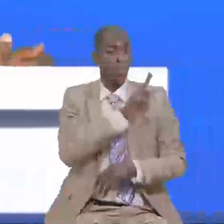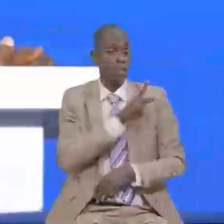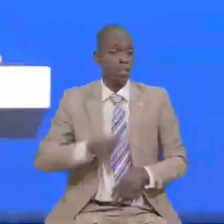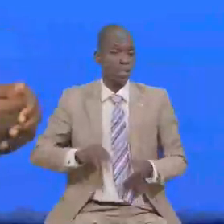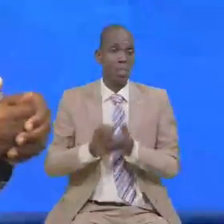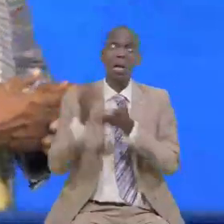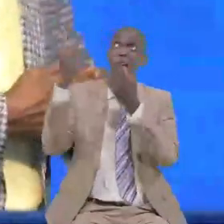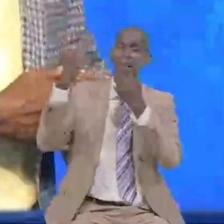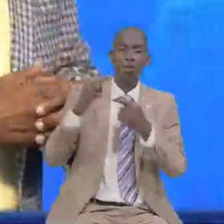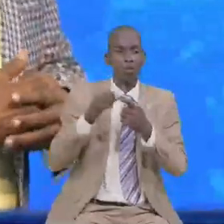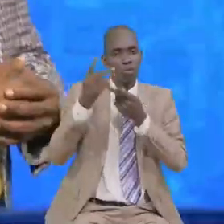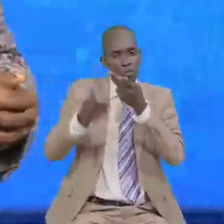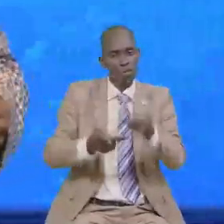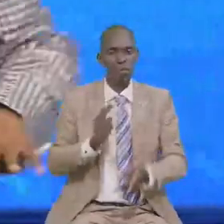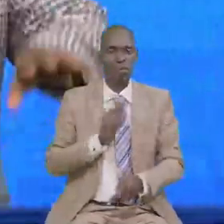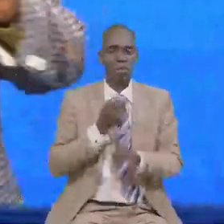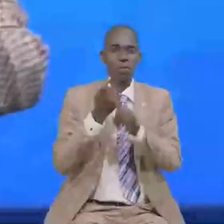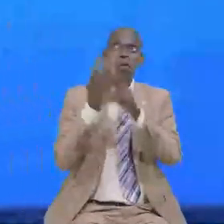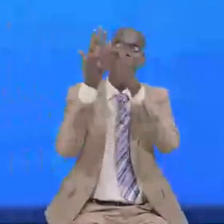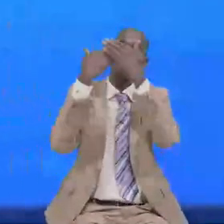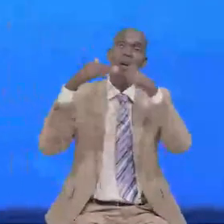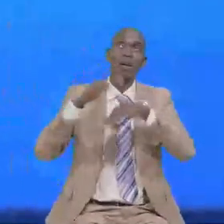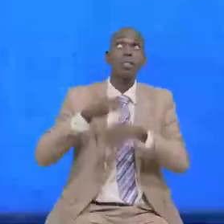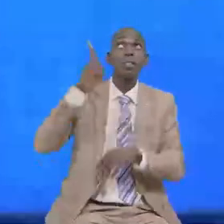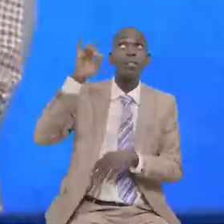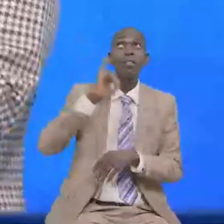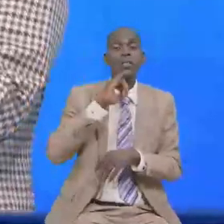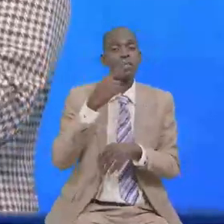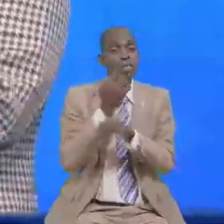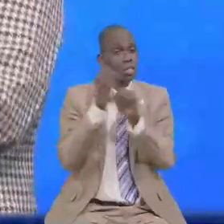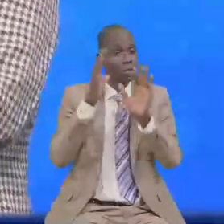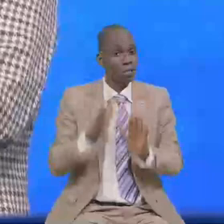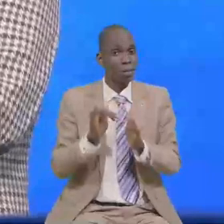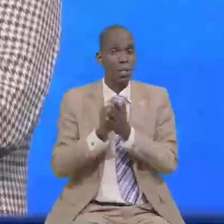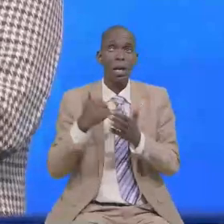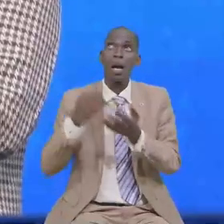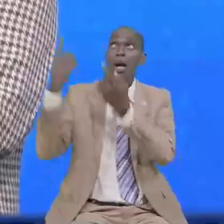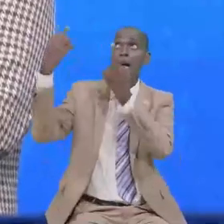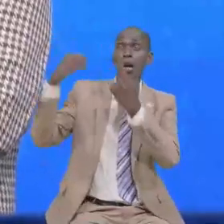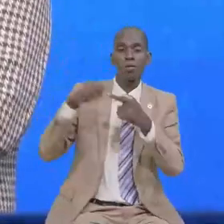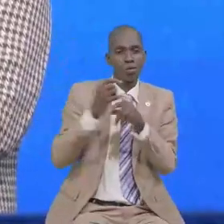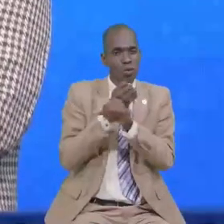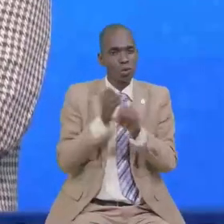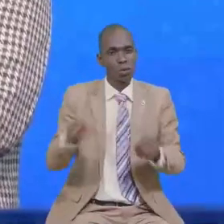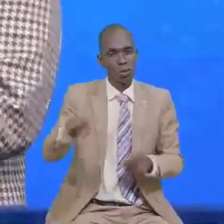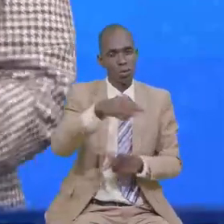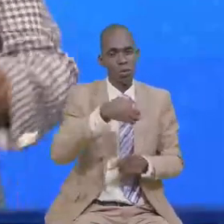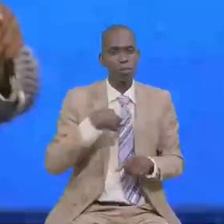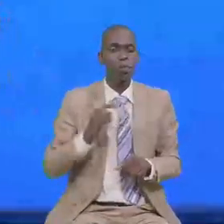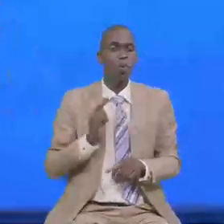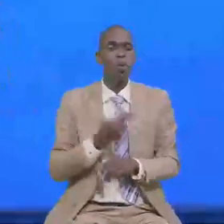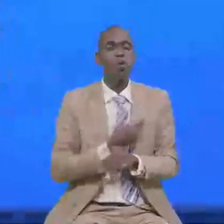C'est le roi qui est venu nous visiter depuis le ciel. C'est le Sauveur qui est venu nous sauver de tous nos